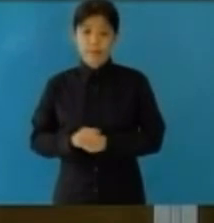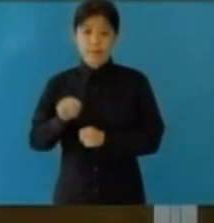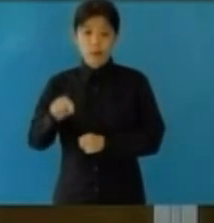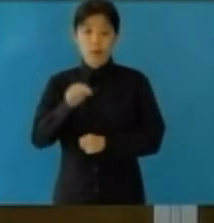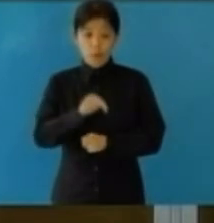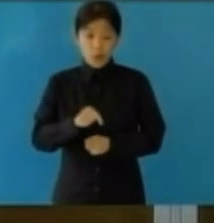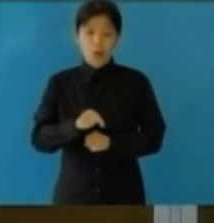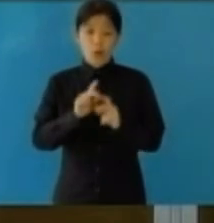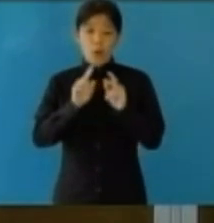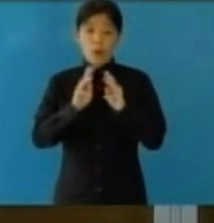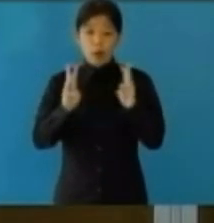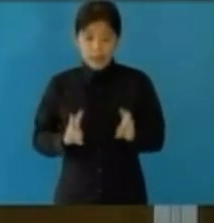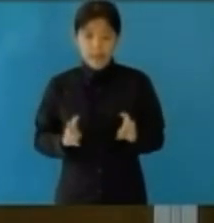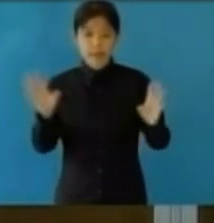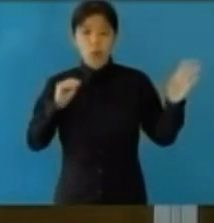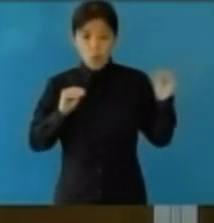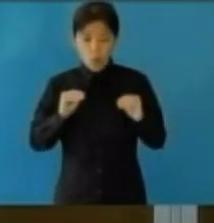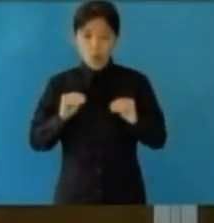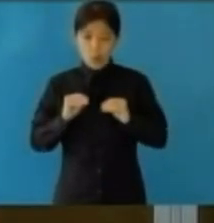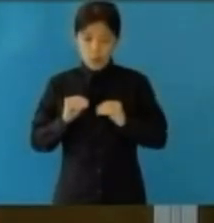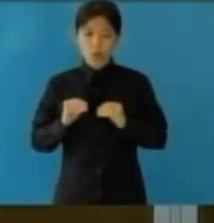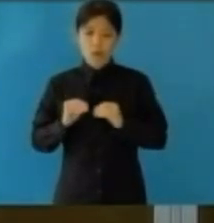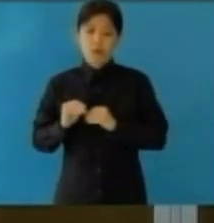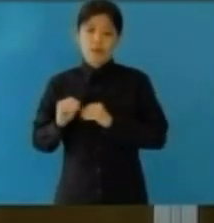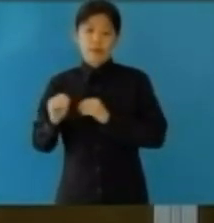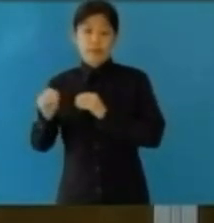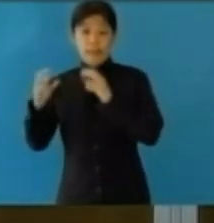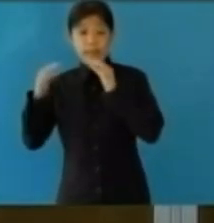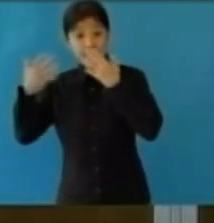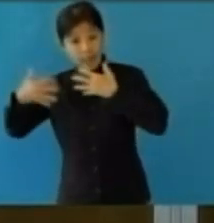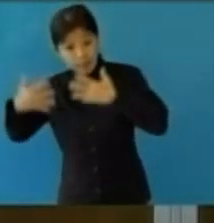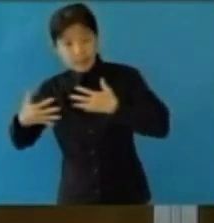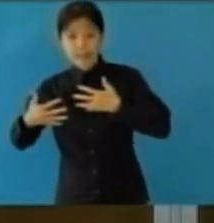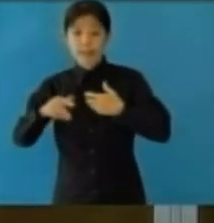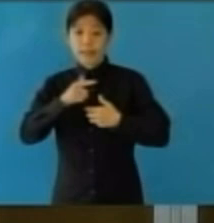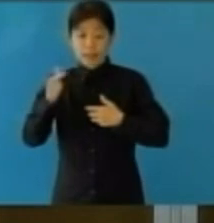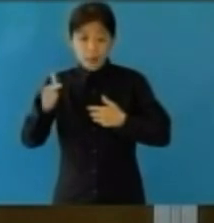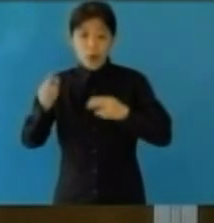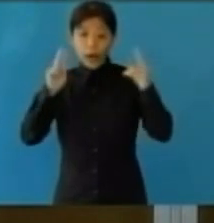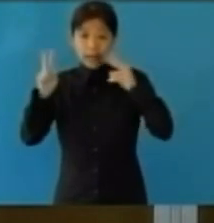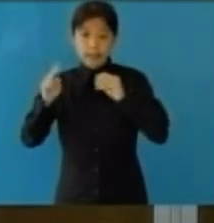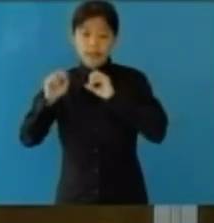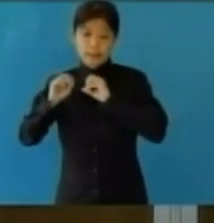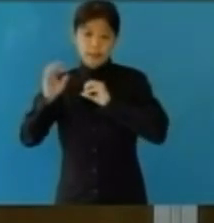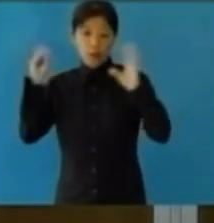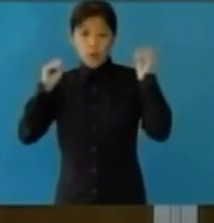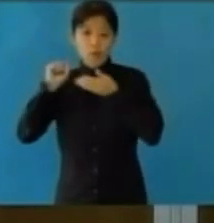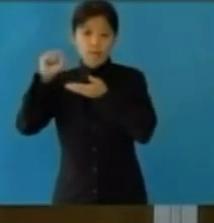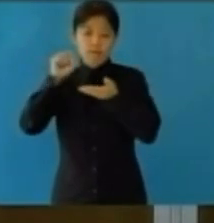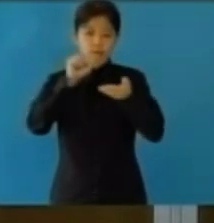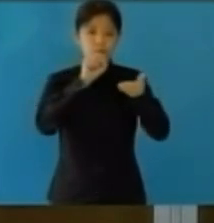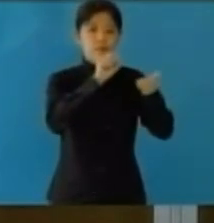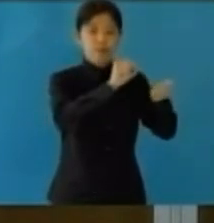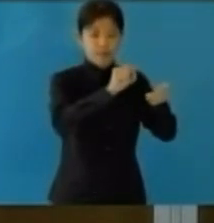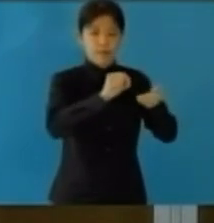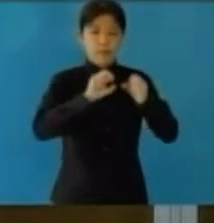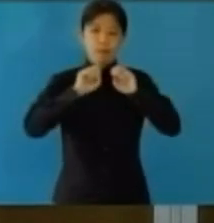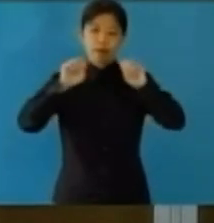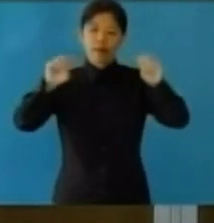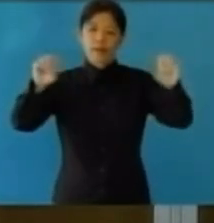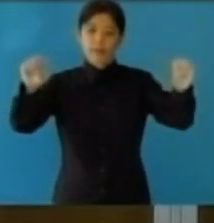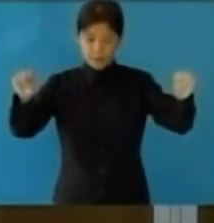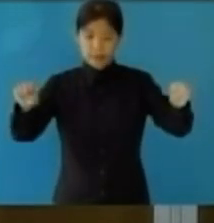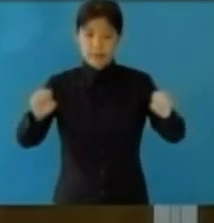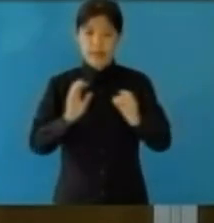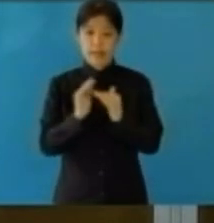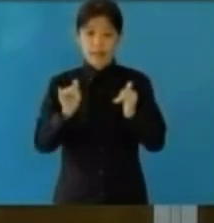題を報道機関に提供し、新聞、テレビ等のご協力もいただきながら、高齢者を含む多くの県